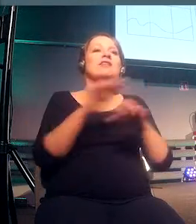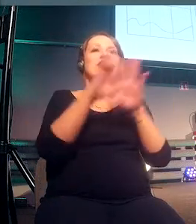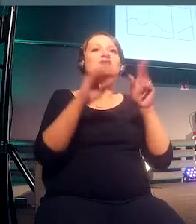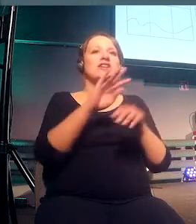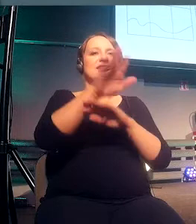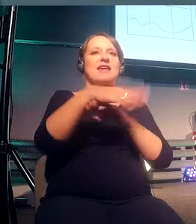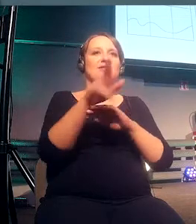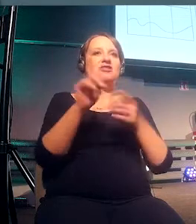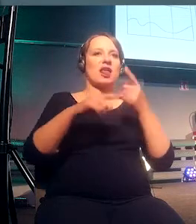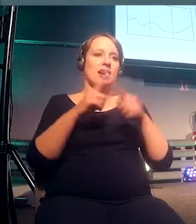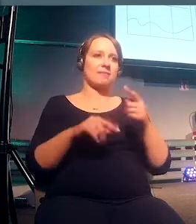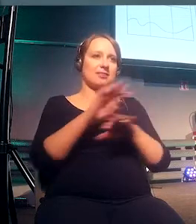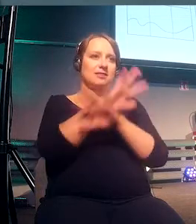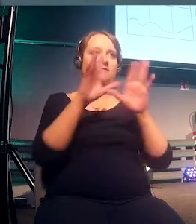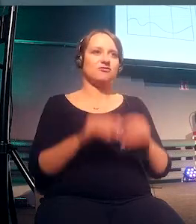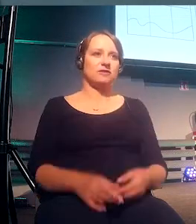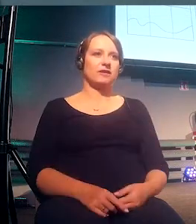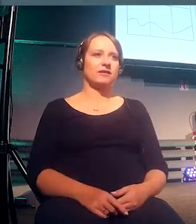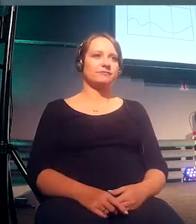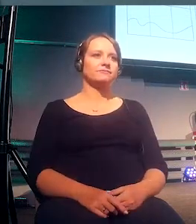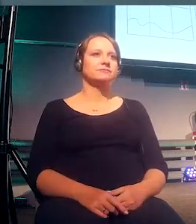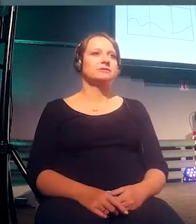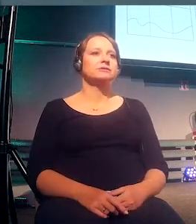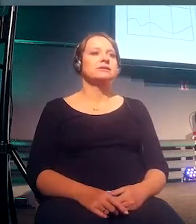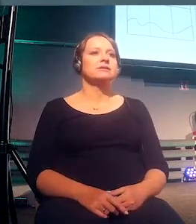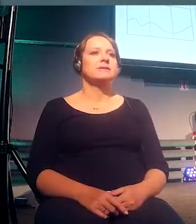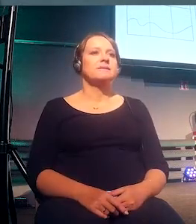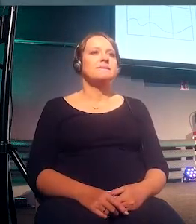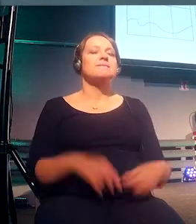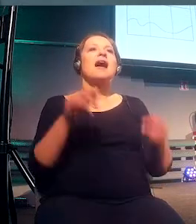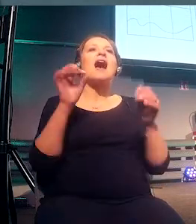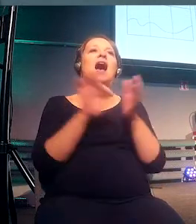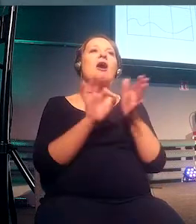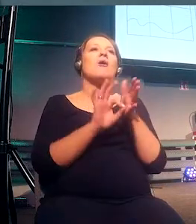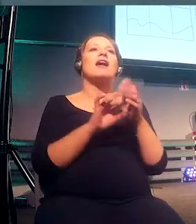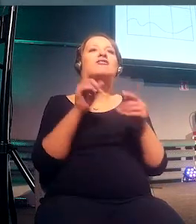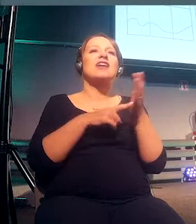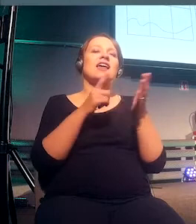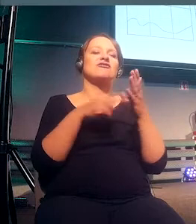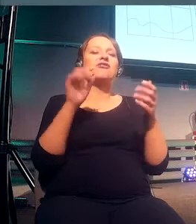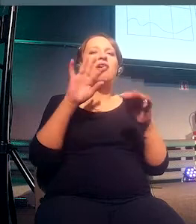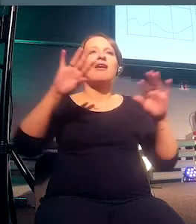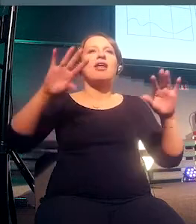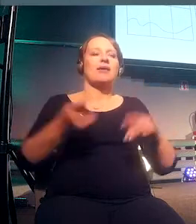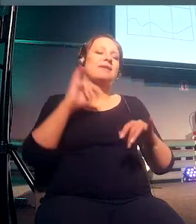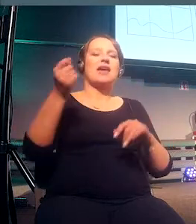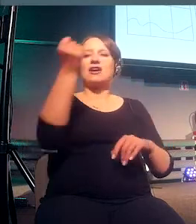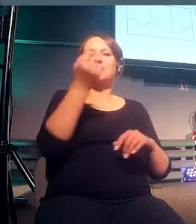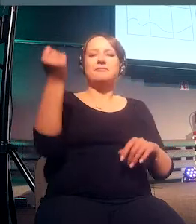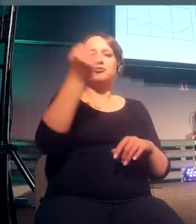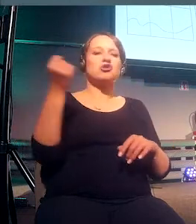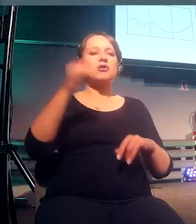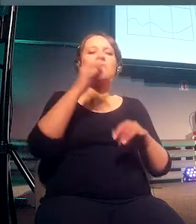zewnętrzne czynniki, które często psują design, doświadczenie użytkownika, żeby